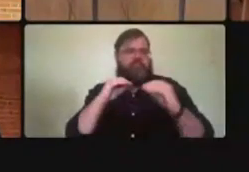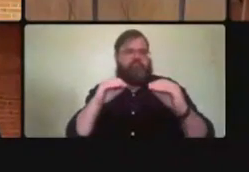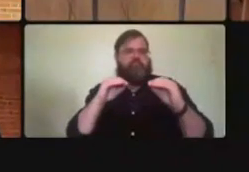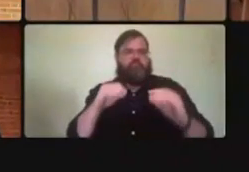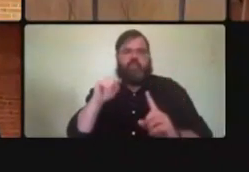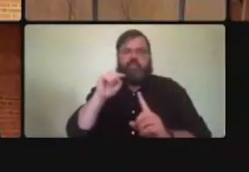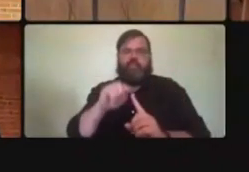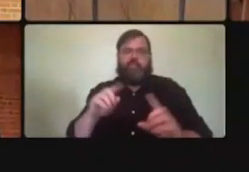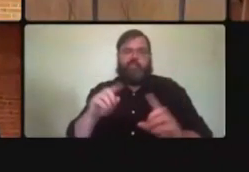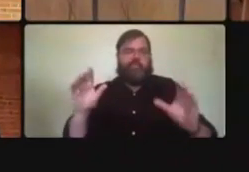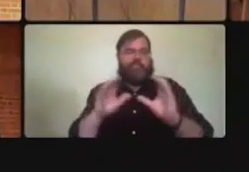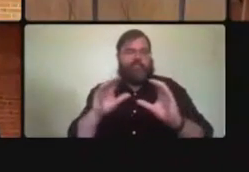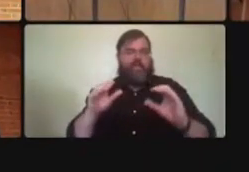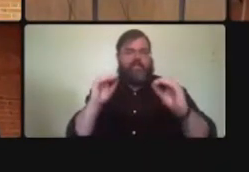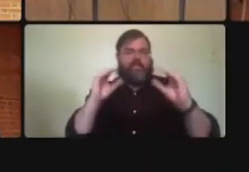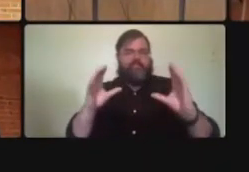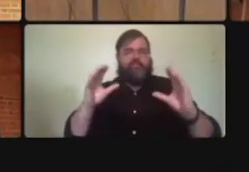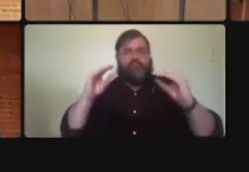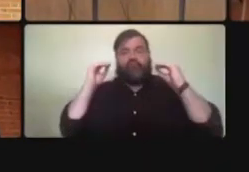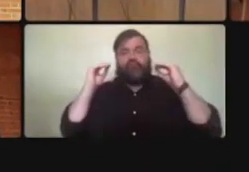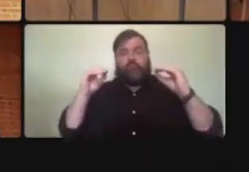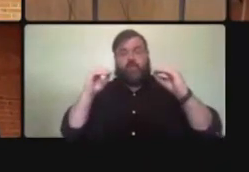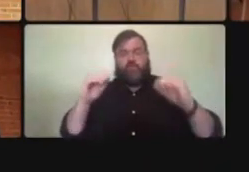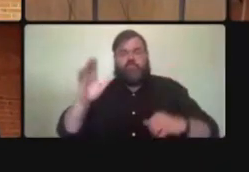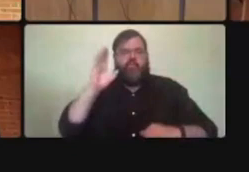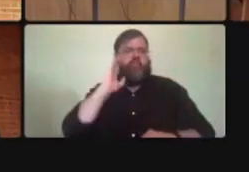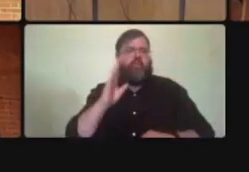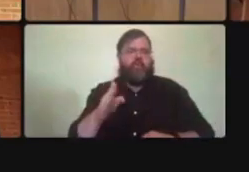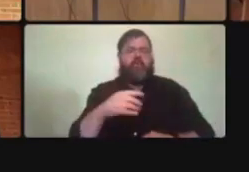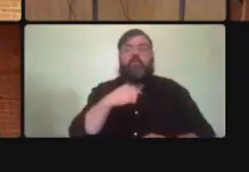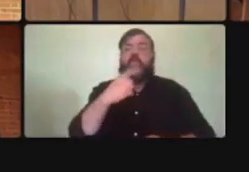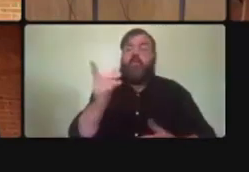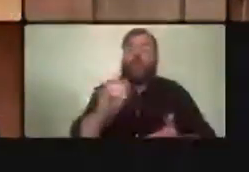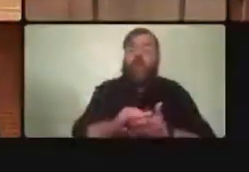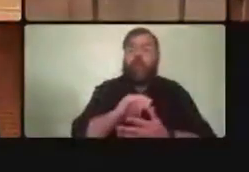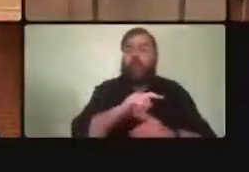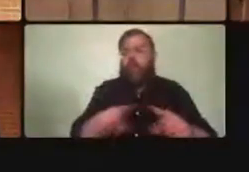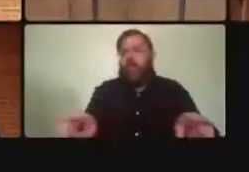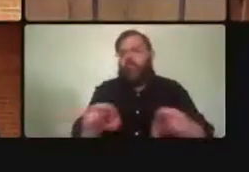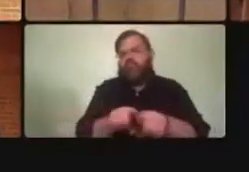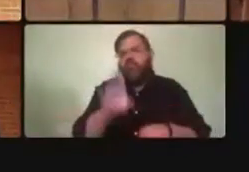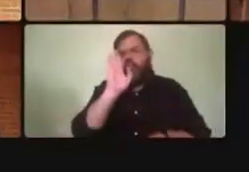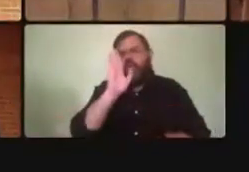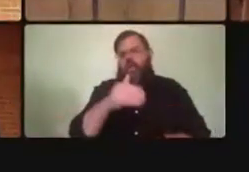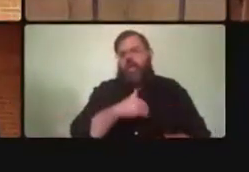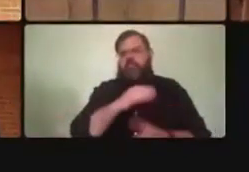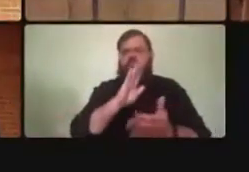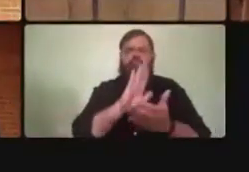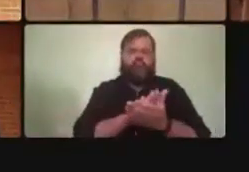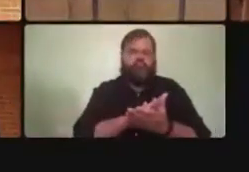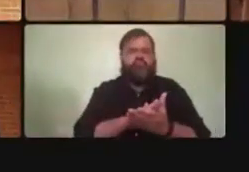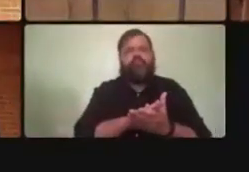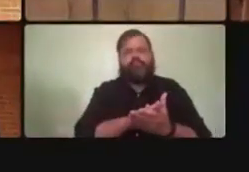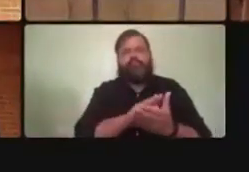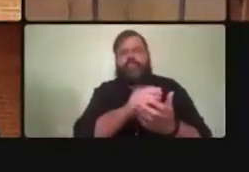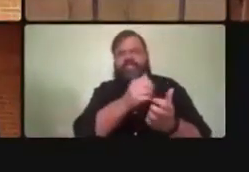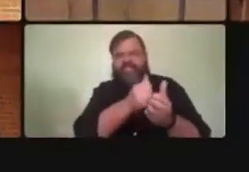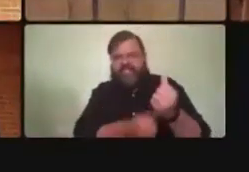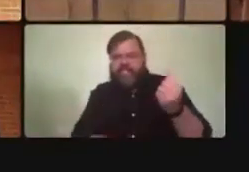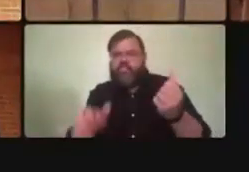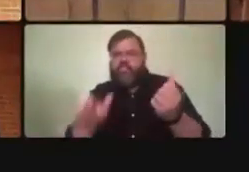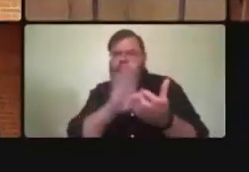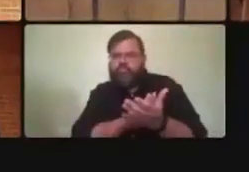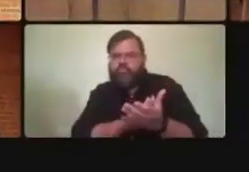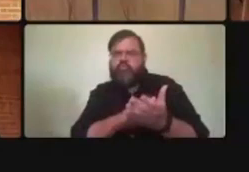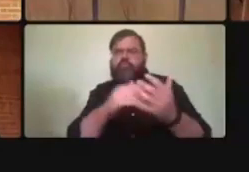walimu hawa wanaweza kujumuishwa na walimu wenzao ili waweze kutoa mafunzo.